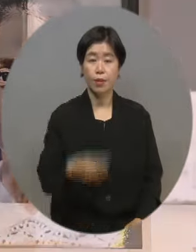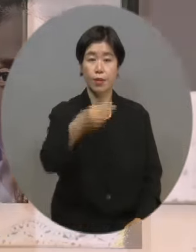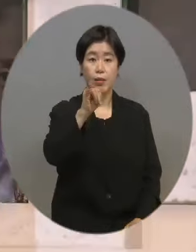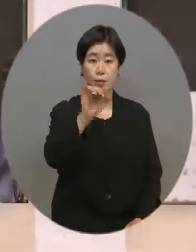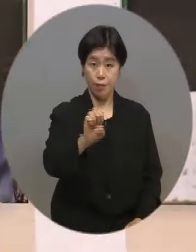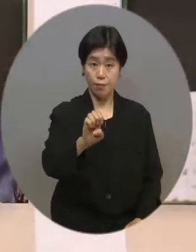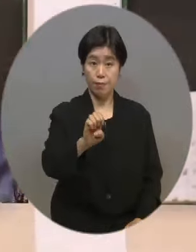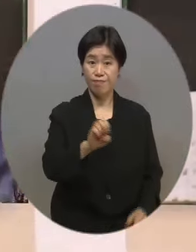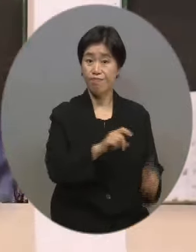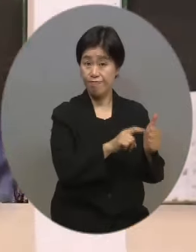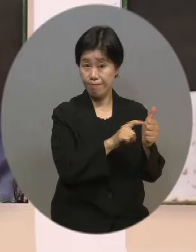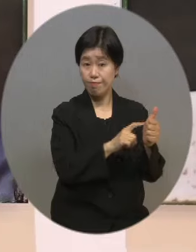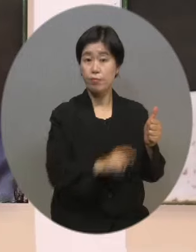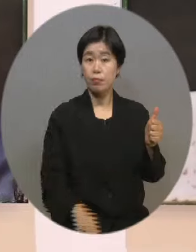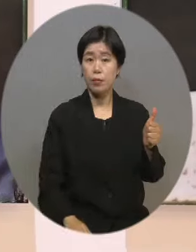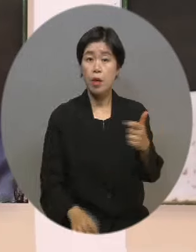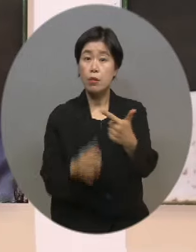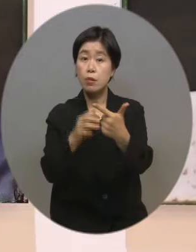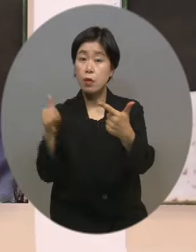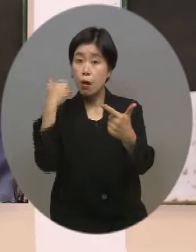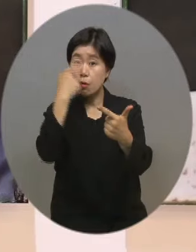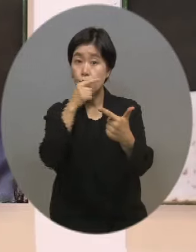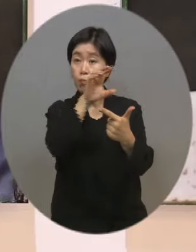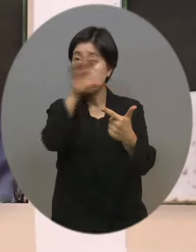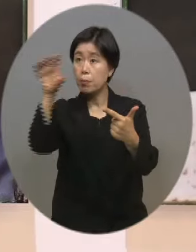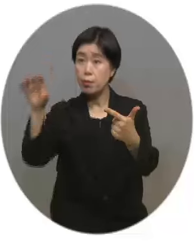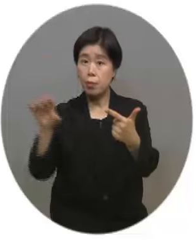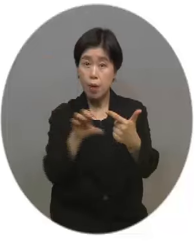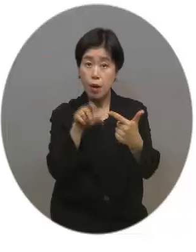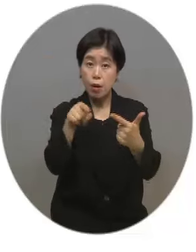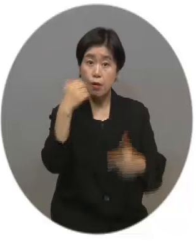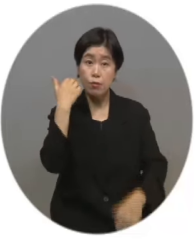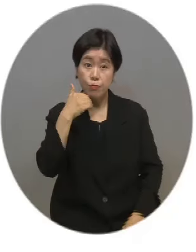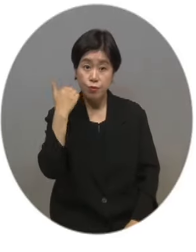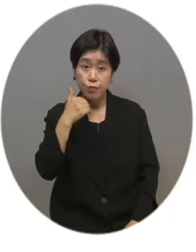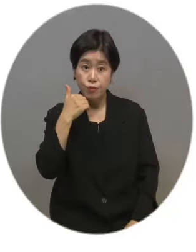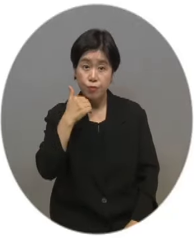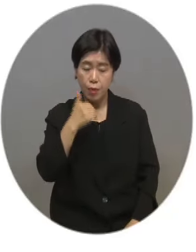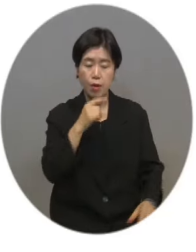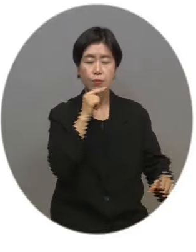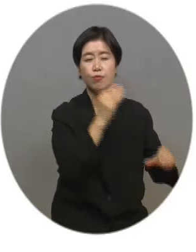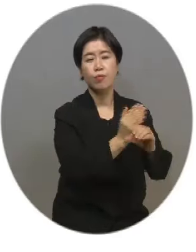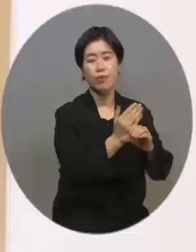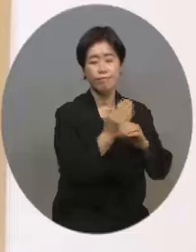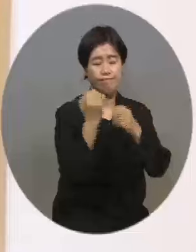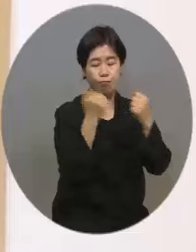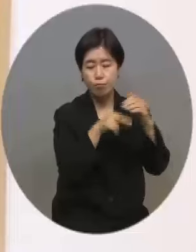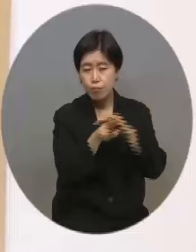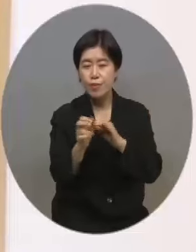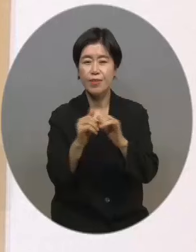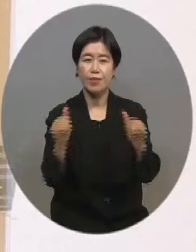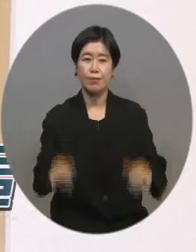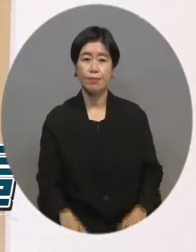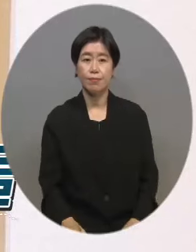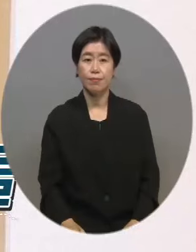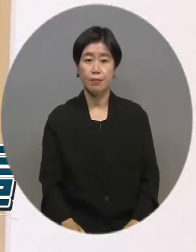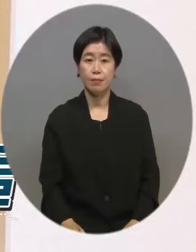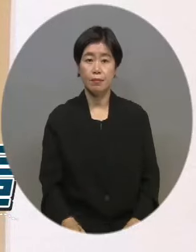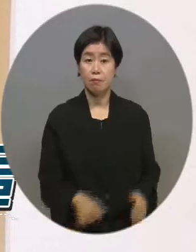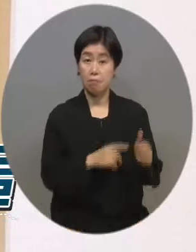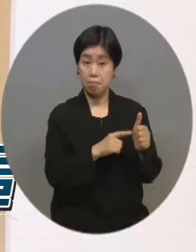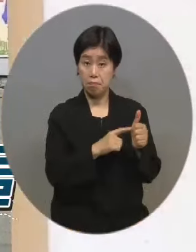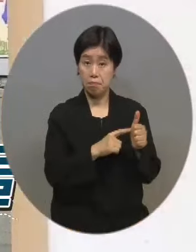작품으로 8명 모두 탈북민입니다. 팀 프랑코 작가는 탈북민들이 북한에서 사라지는 것을